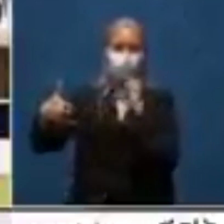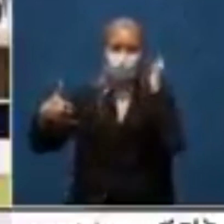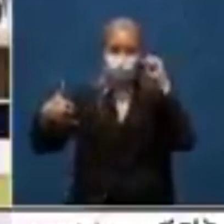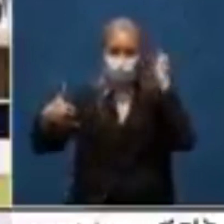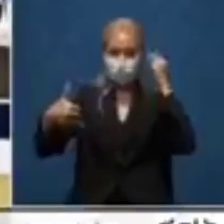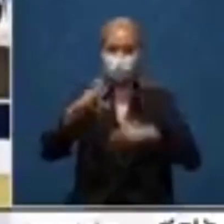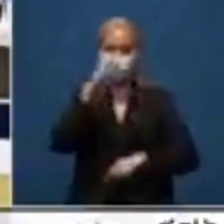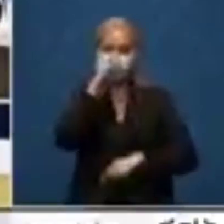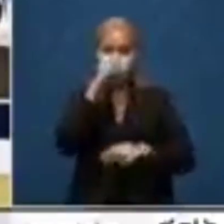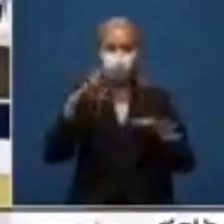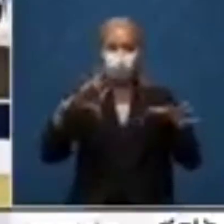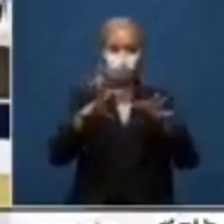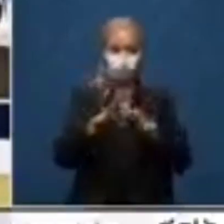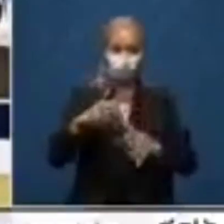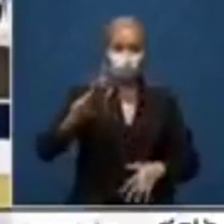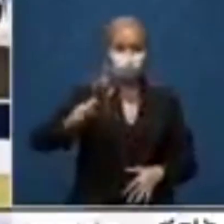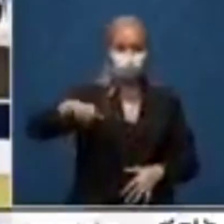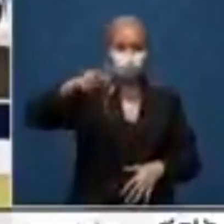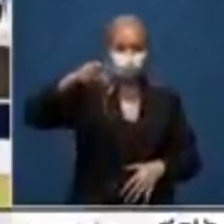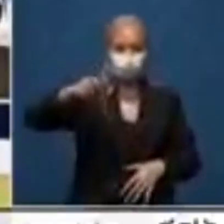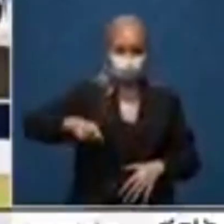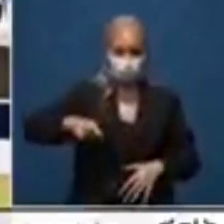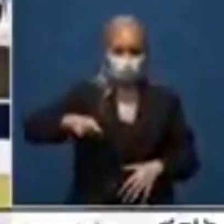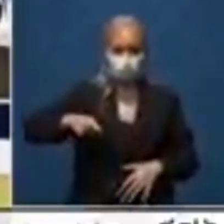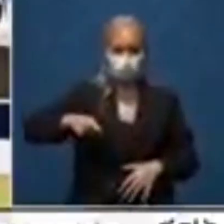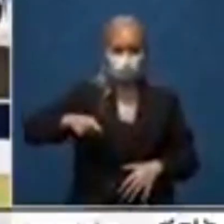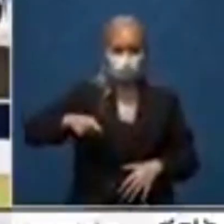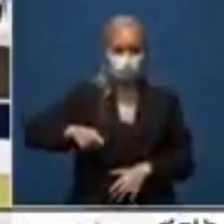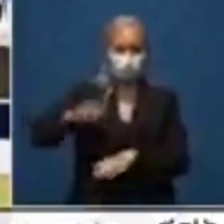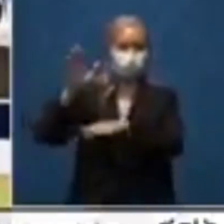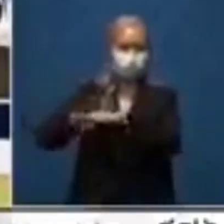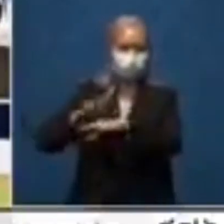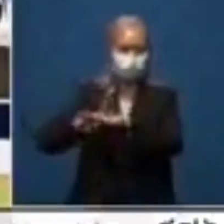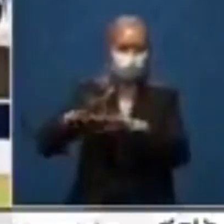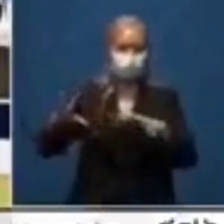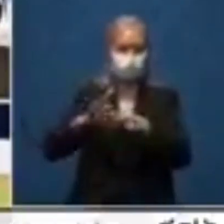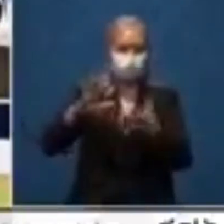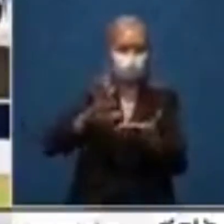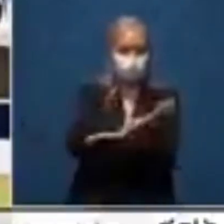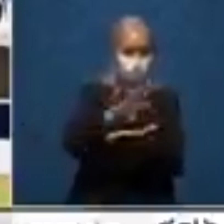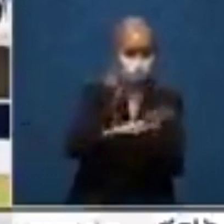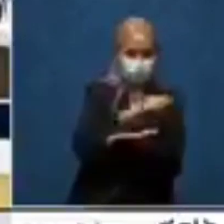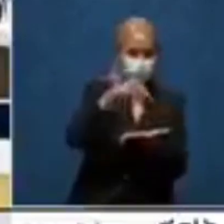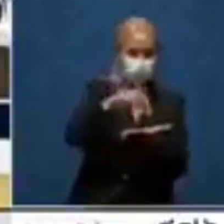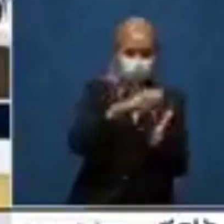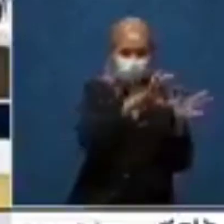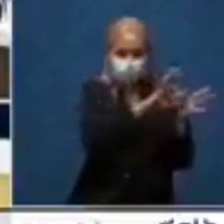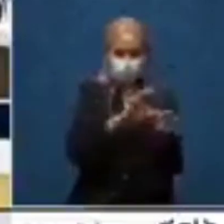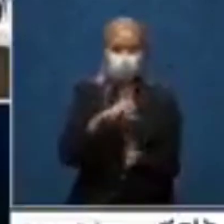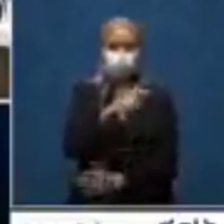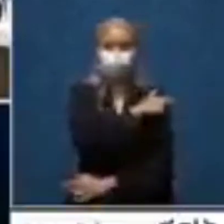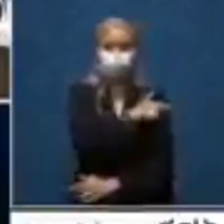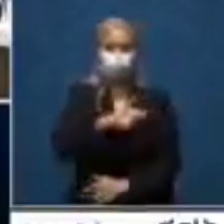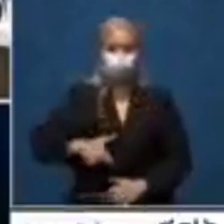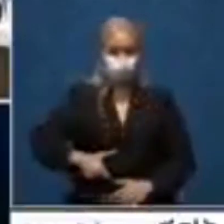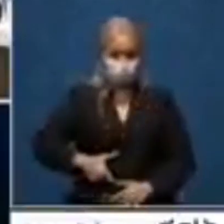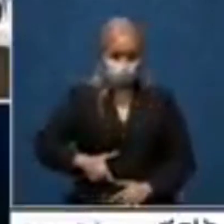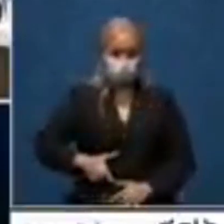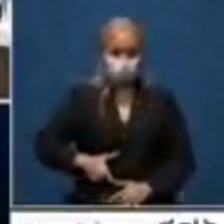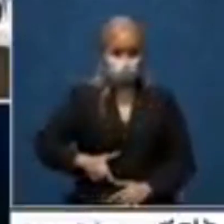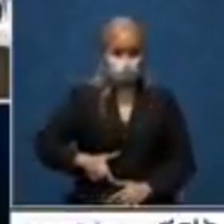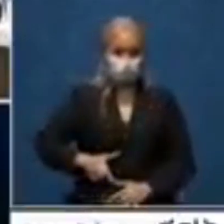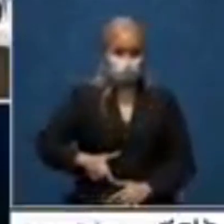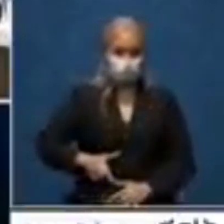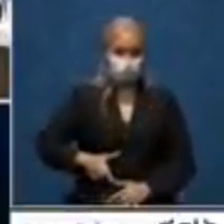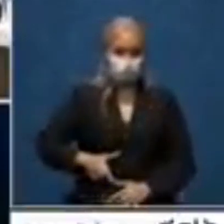เรื่องของการที่ศาลไม่ยอมออกหมายเรียกเอกสารที่เกี่ยวข้องกับพระมหากษัตริย์ในการเสด็จพระราชดำเนิน